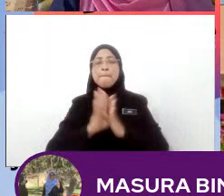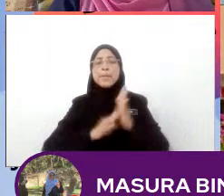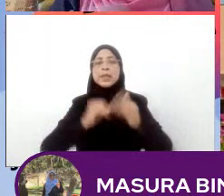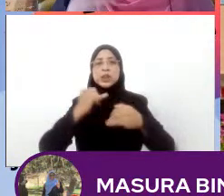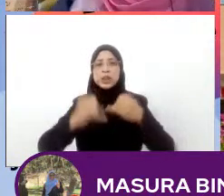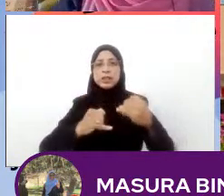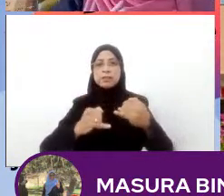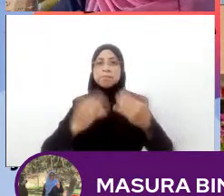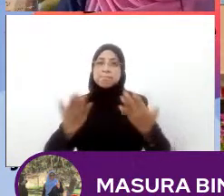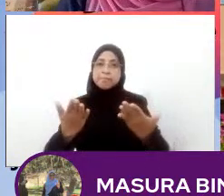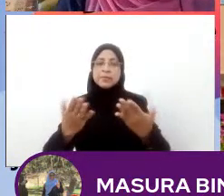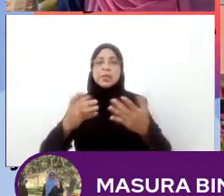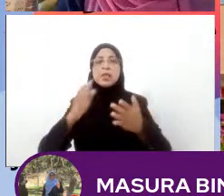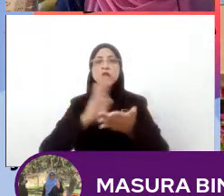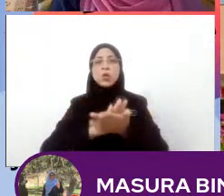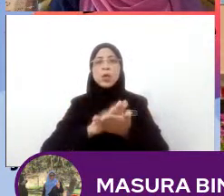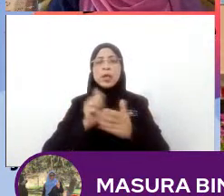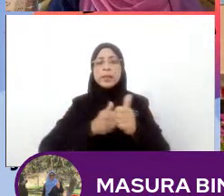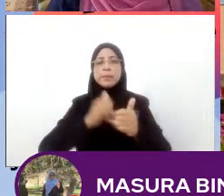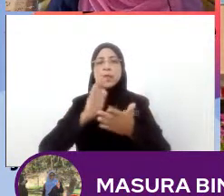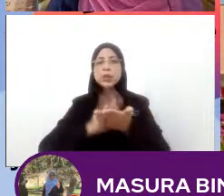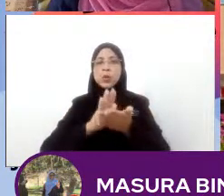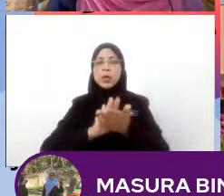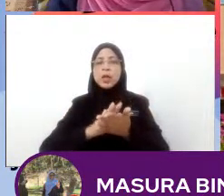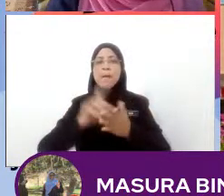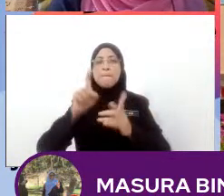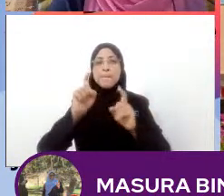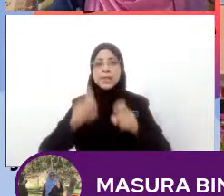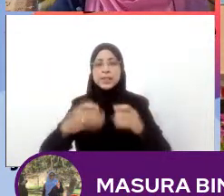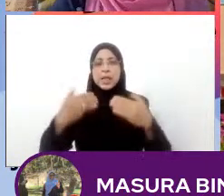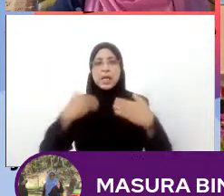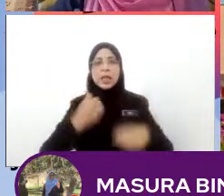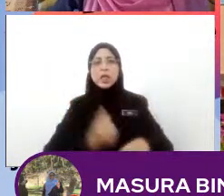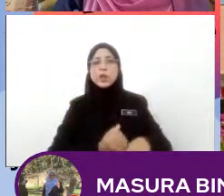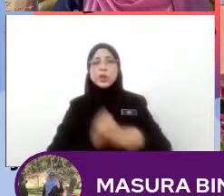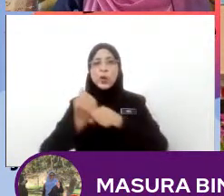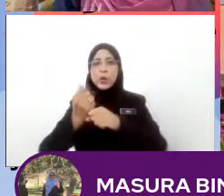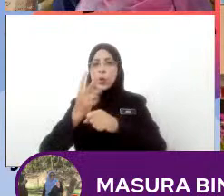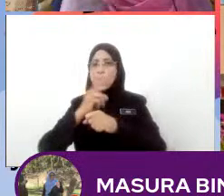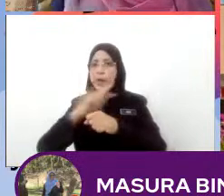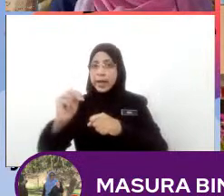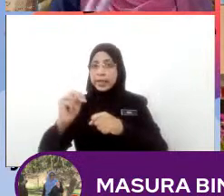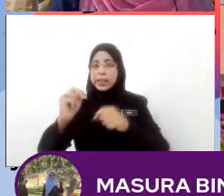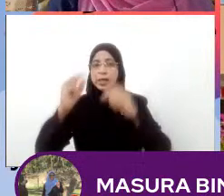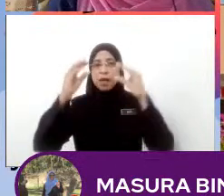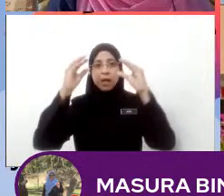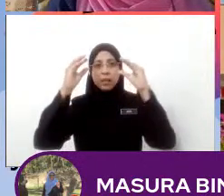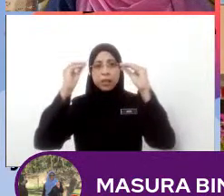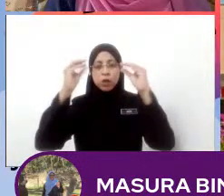pentadbir dan rakan sekerja yang sentiasa menyokong. Itulah saya cakap,